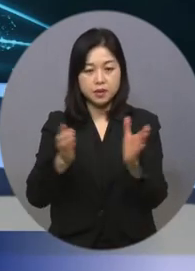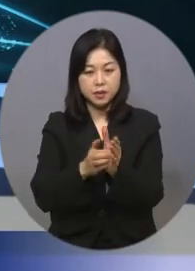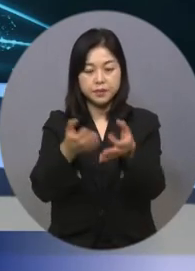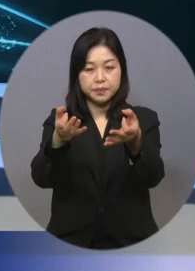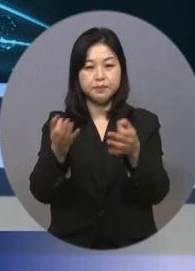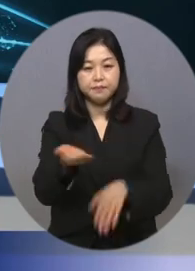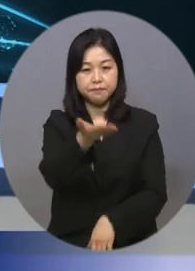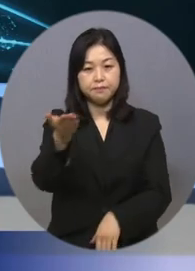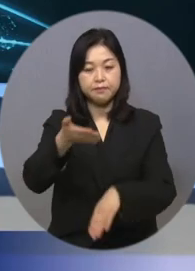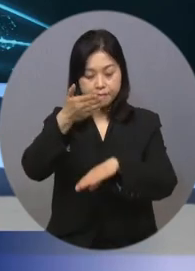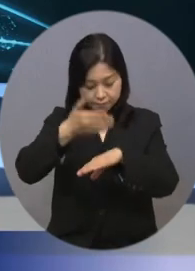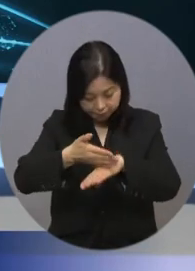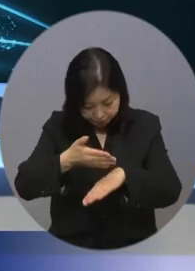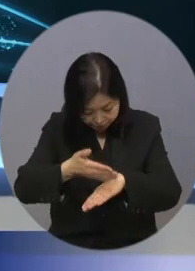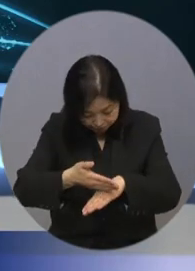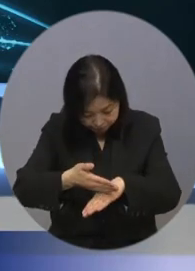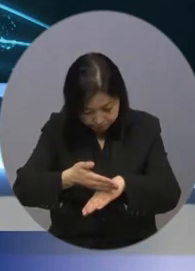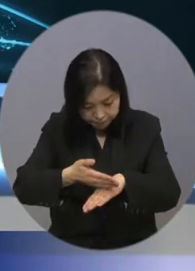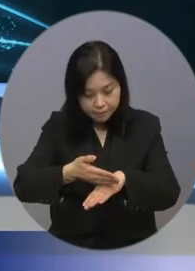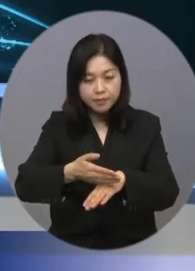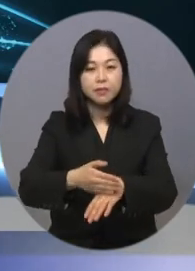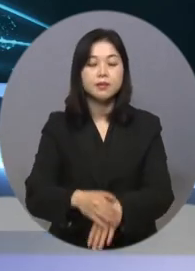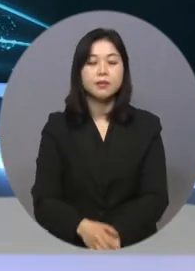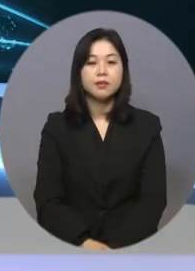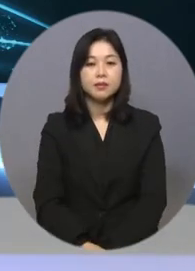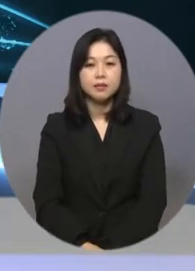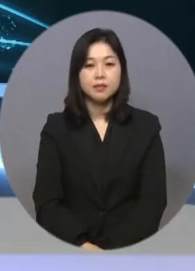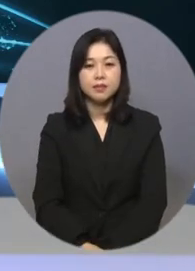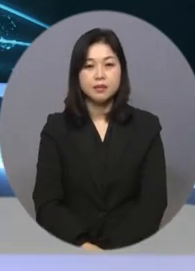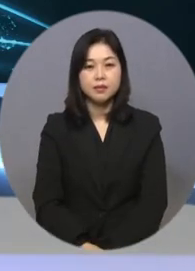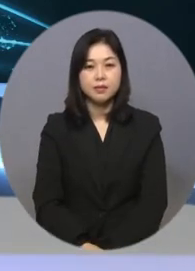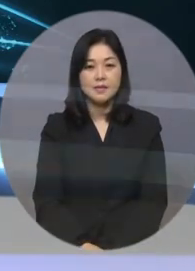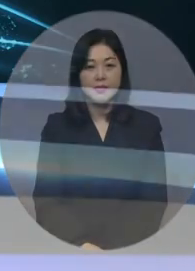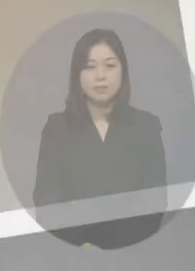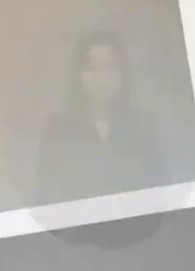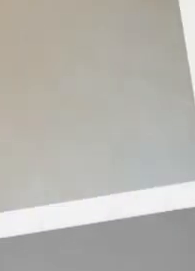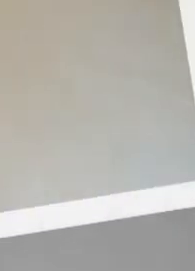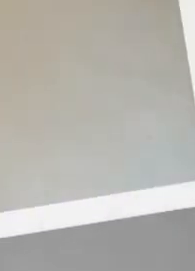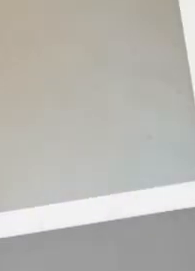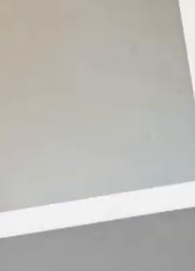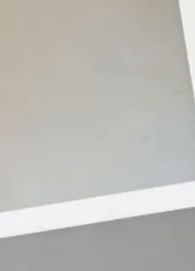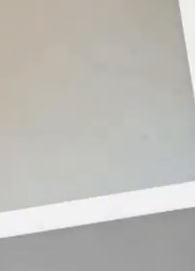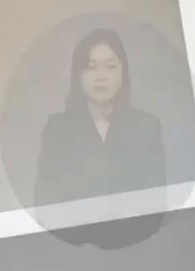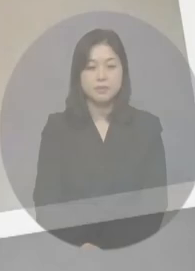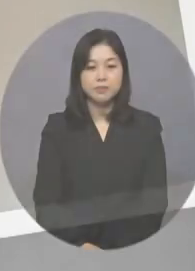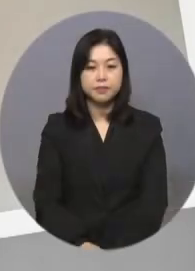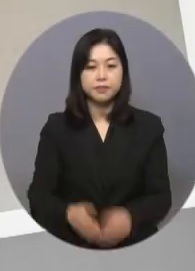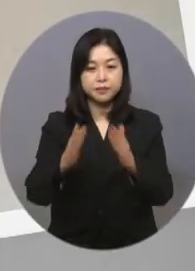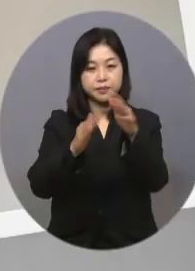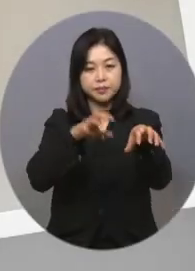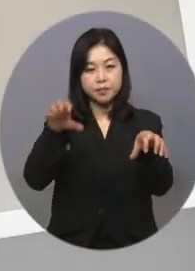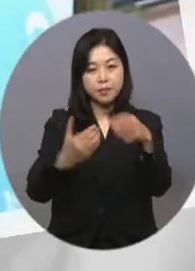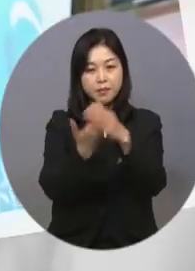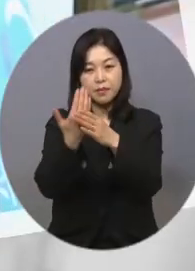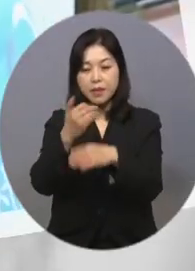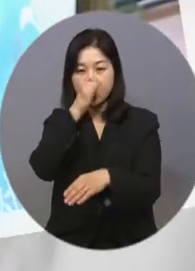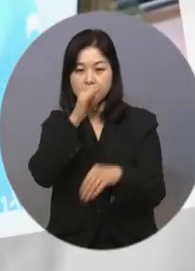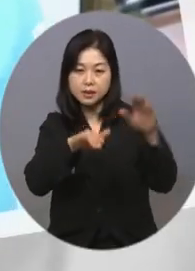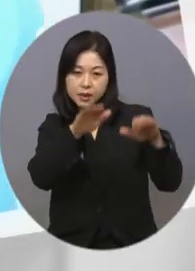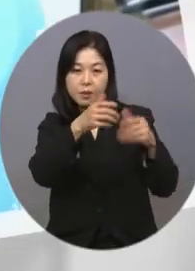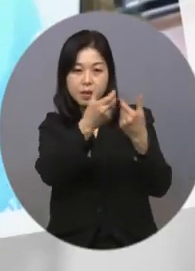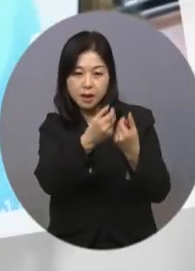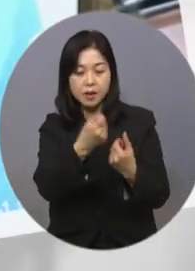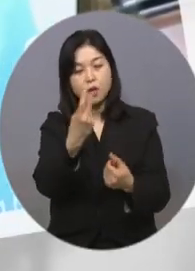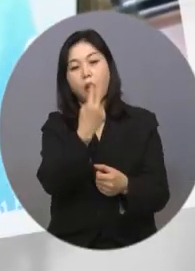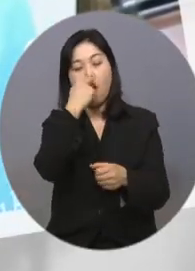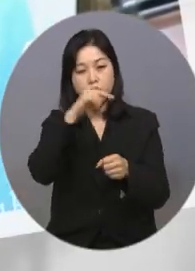마칩니다. 시청해주신 여러분 고맙습니다. 우리 주변에서 일어나는 불공정한